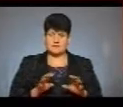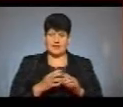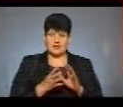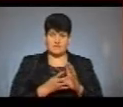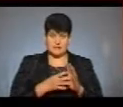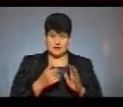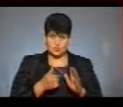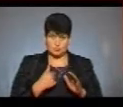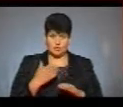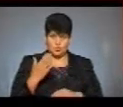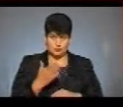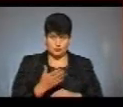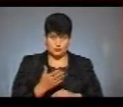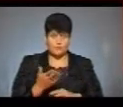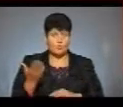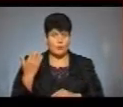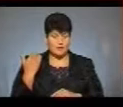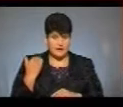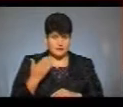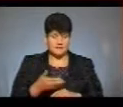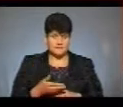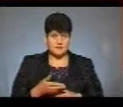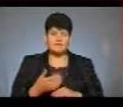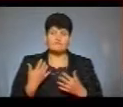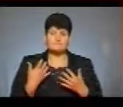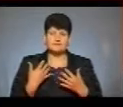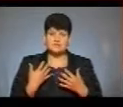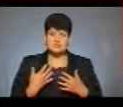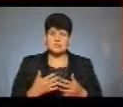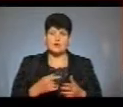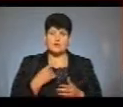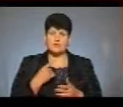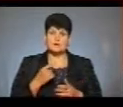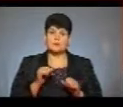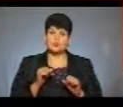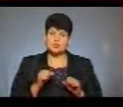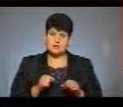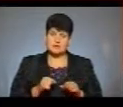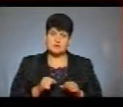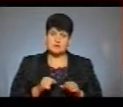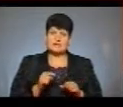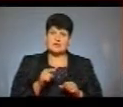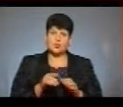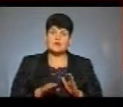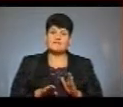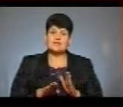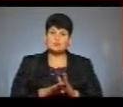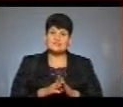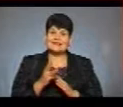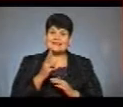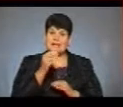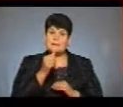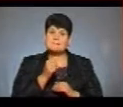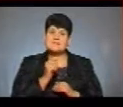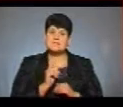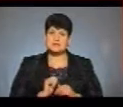19-го року, проголосованому попереднім складом парламенту, вже ставилася можливість такої відпустки